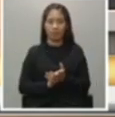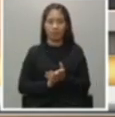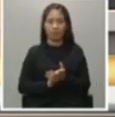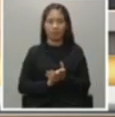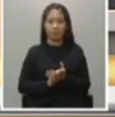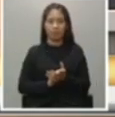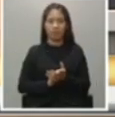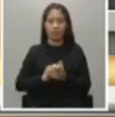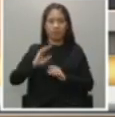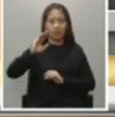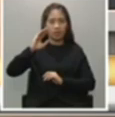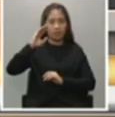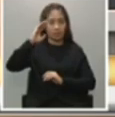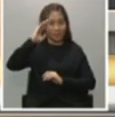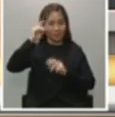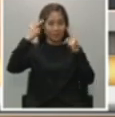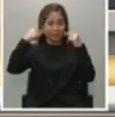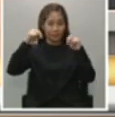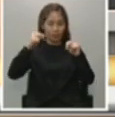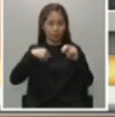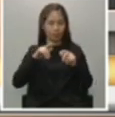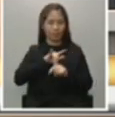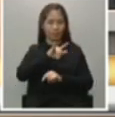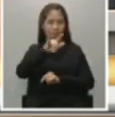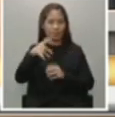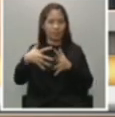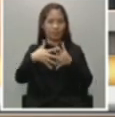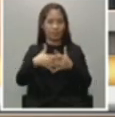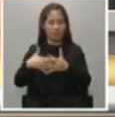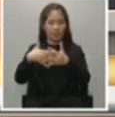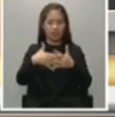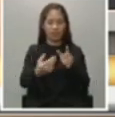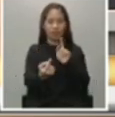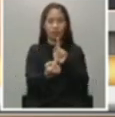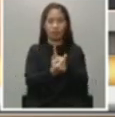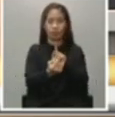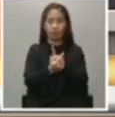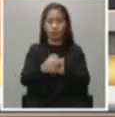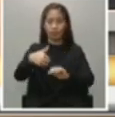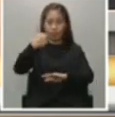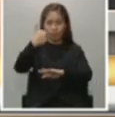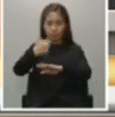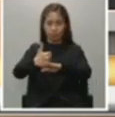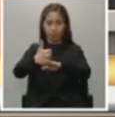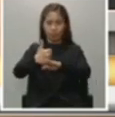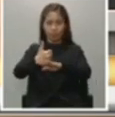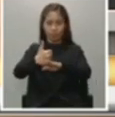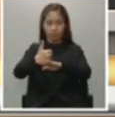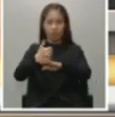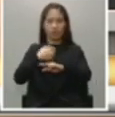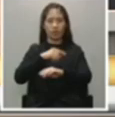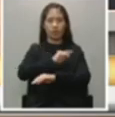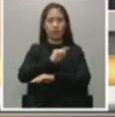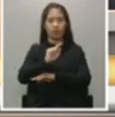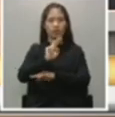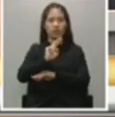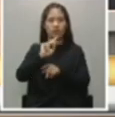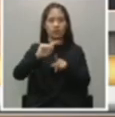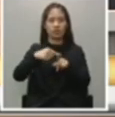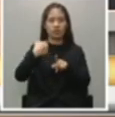พลเอกประยุทธ์จันทร์โอชาเยือนสหรัฐอเมริกาและเข้าพบประธานาธิบดีโดนัลด์ทรัมป์เมื่อวันที่2ตุลา